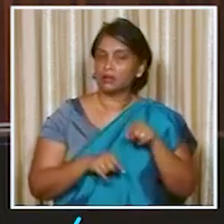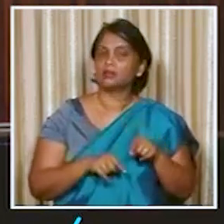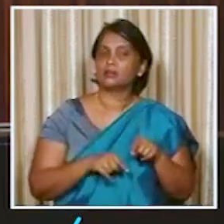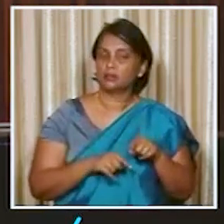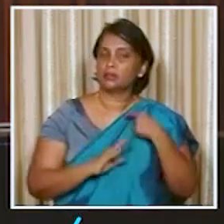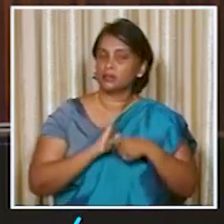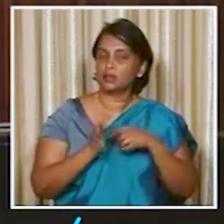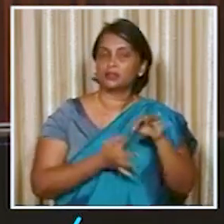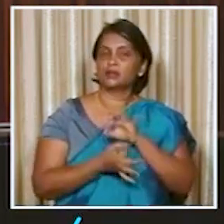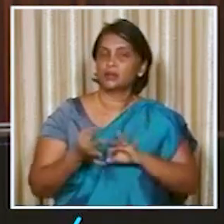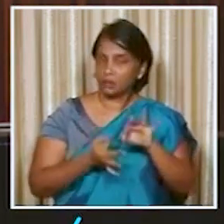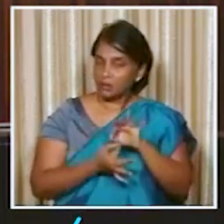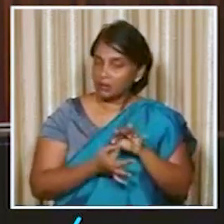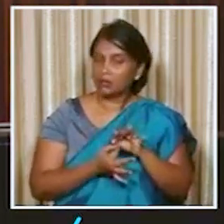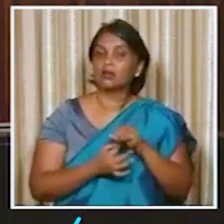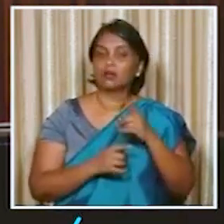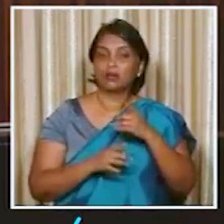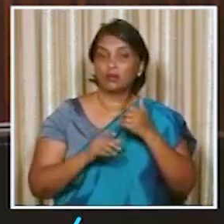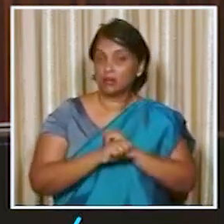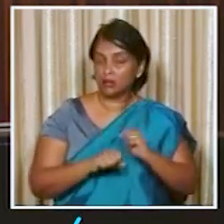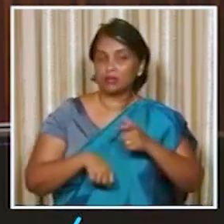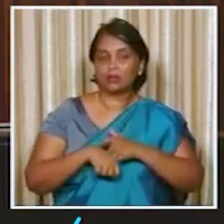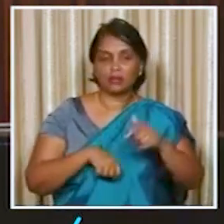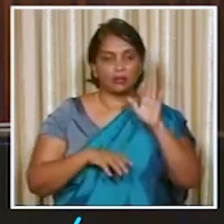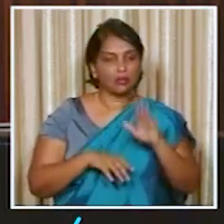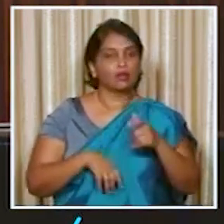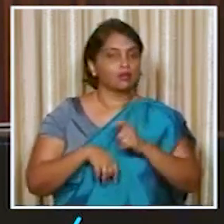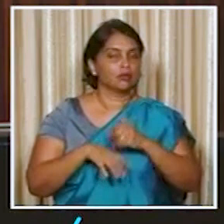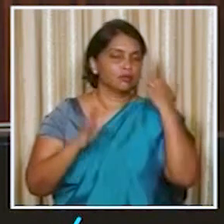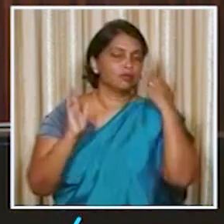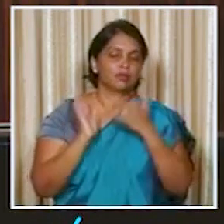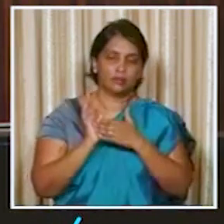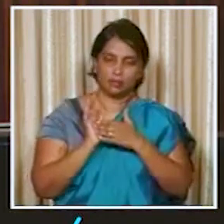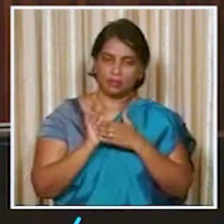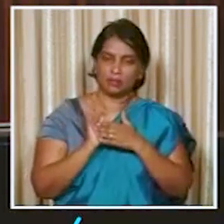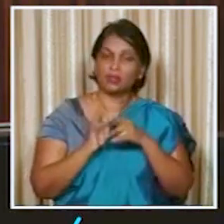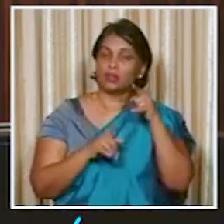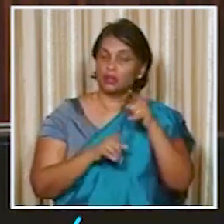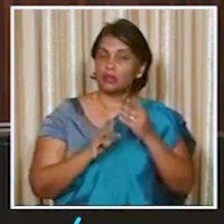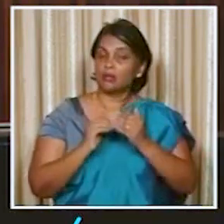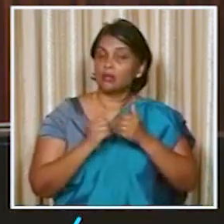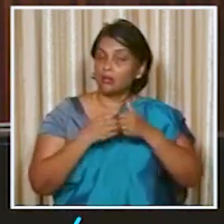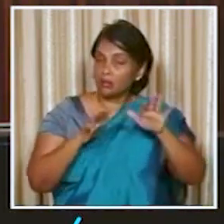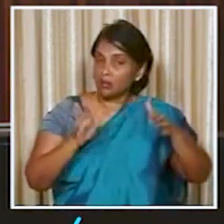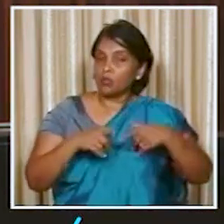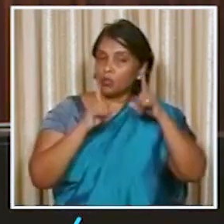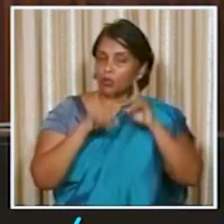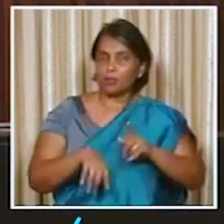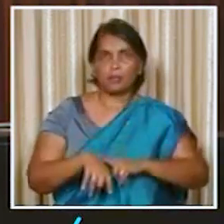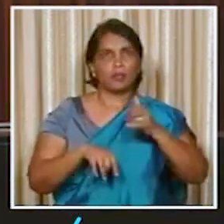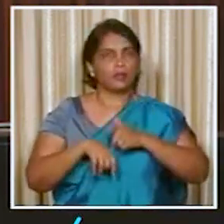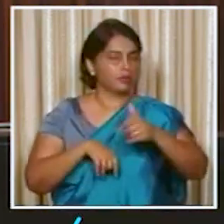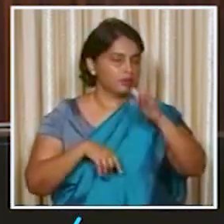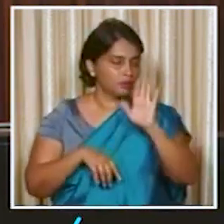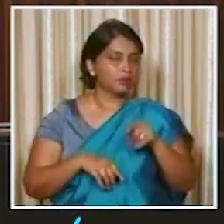මේ රටේ ප්‍රජාතන්ත්‍රවාදයේද නොතිබීමට ඉඩ ඇති ඉඩකඩ ගැන අවධාරණය කරමි. අප පසු කලේ එවන් අවදානම් කාලක